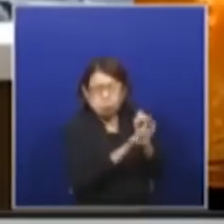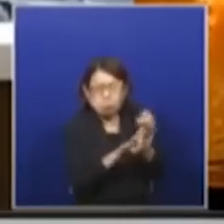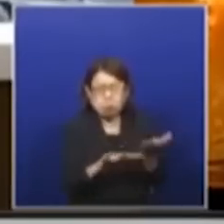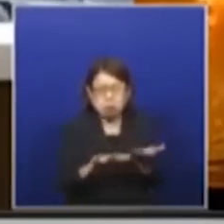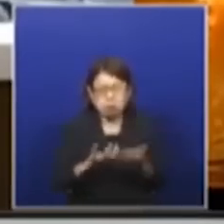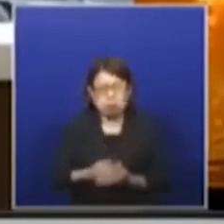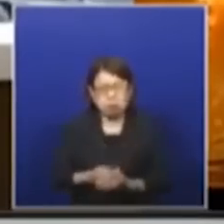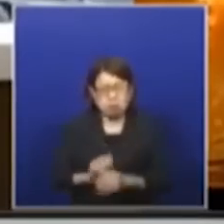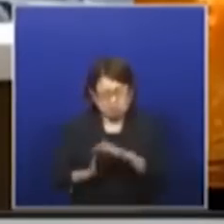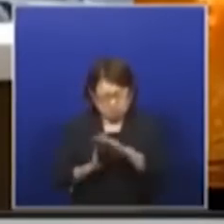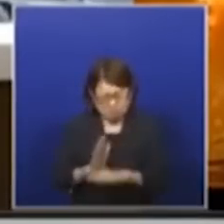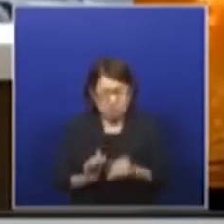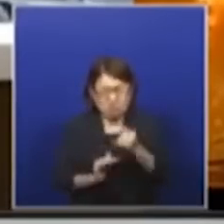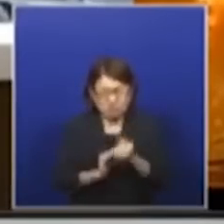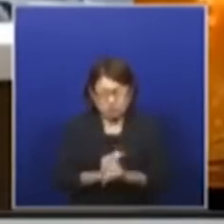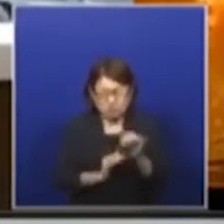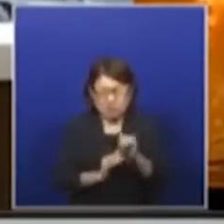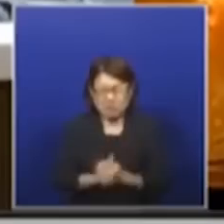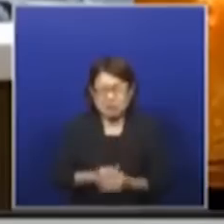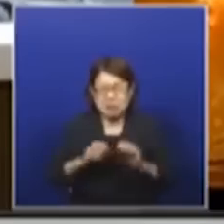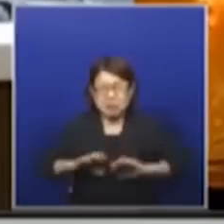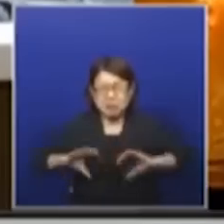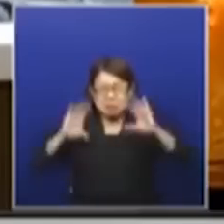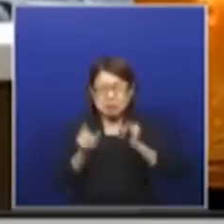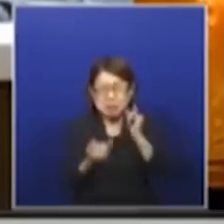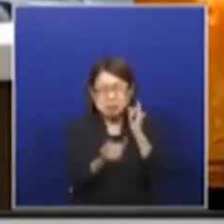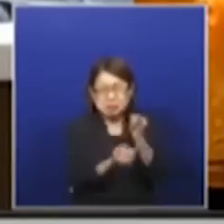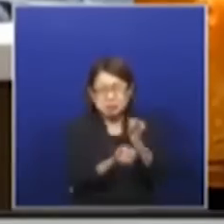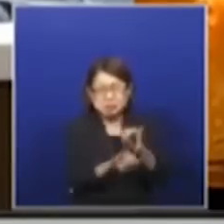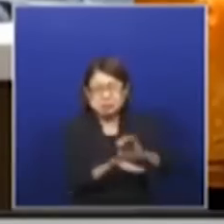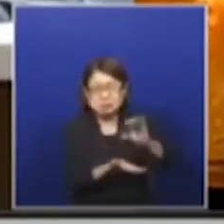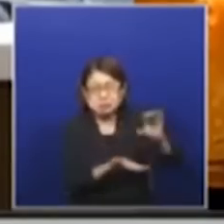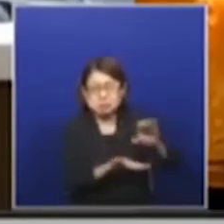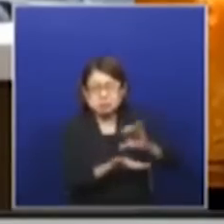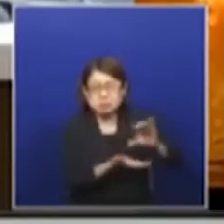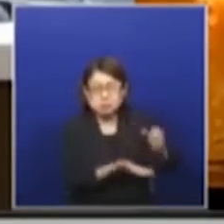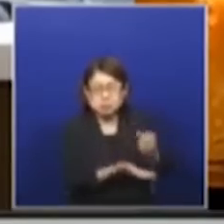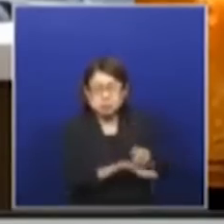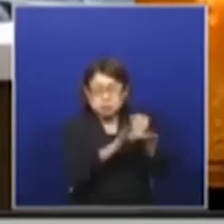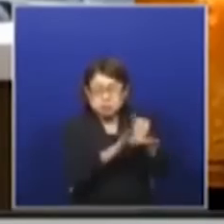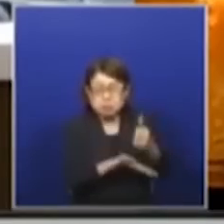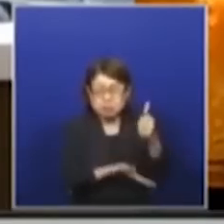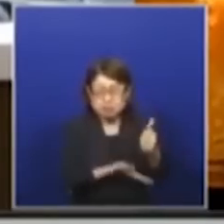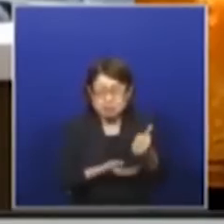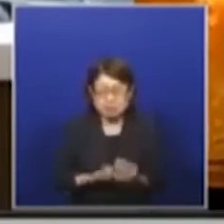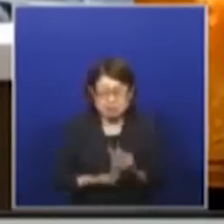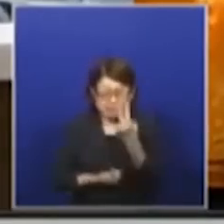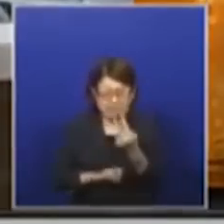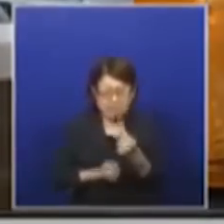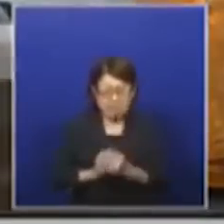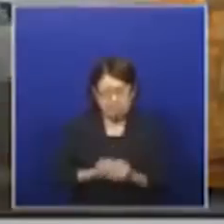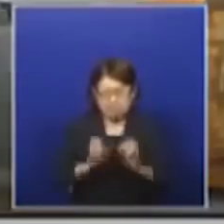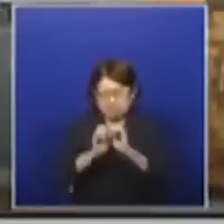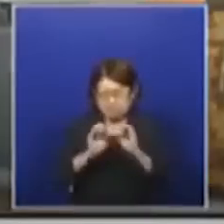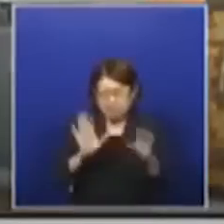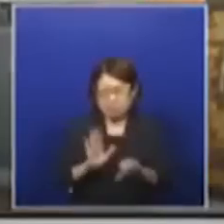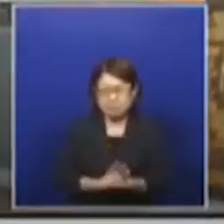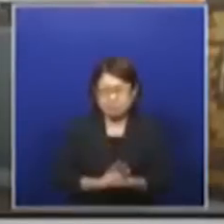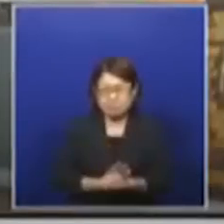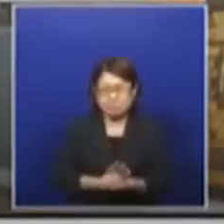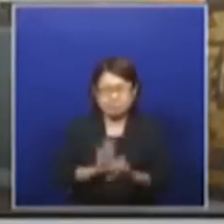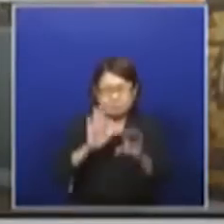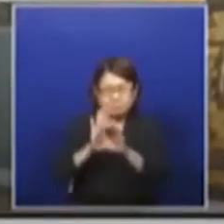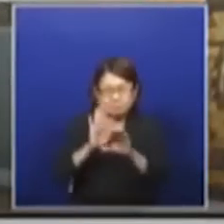ยังไม่หมดนะครับท่านประธานในความลำเอียงของรัฐบาลต่อมาผมอยากจะฉายภาพให้เห็นหน้าตาของทุนใหญ่